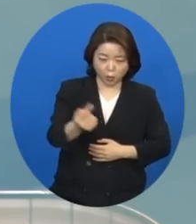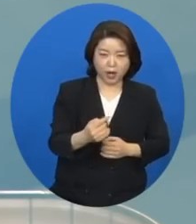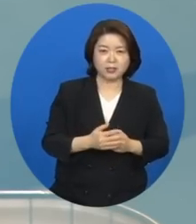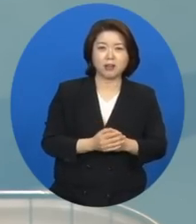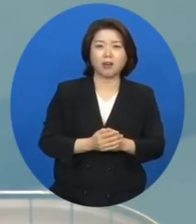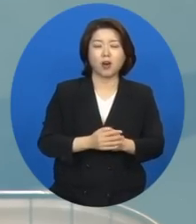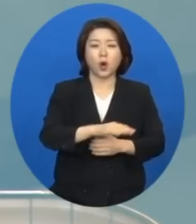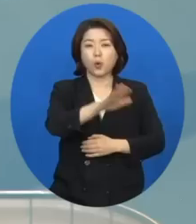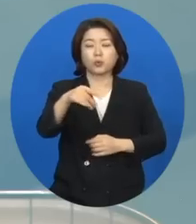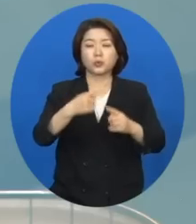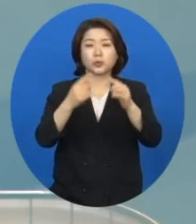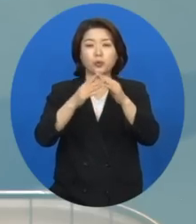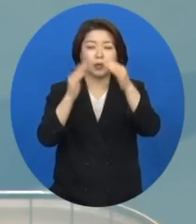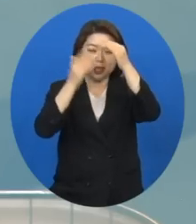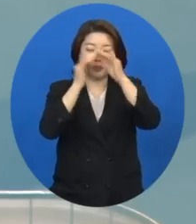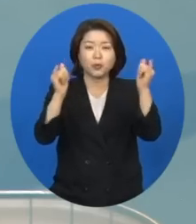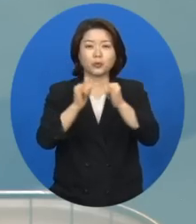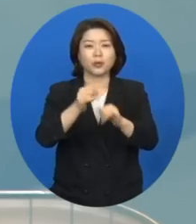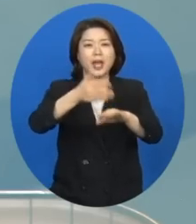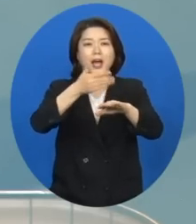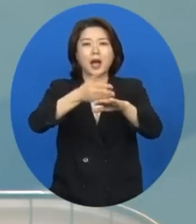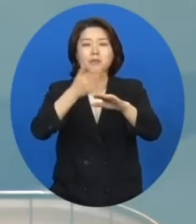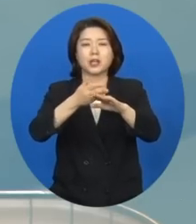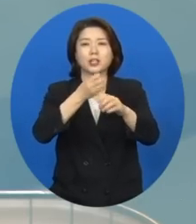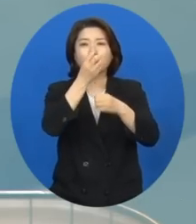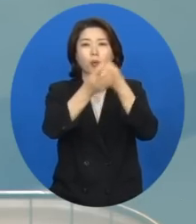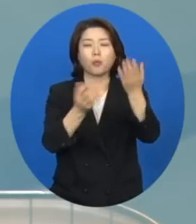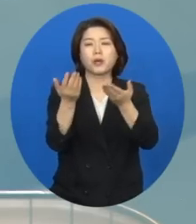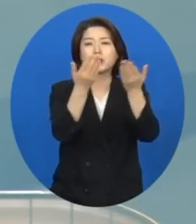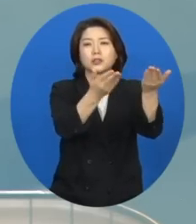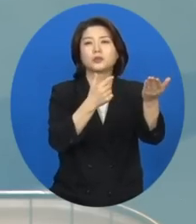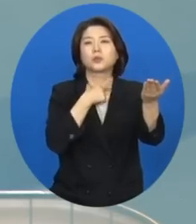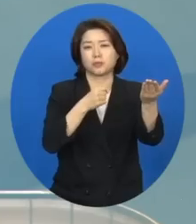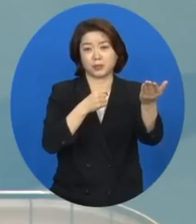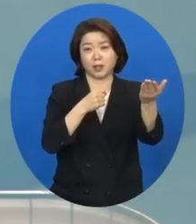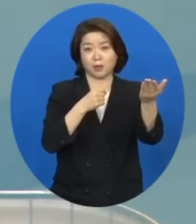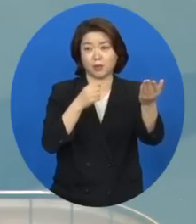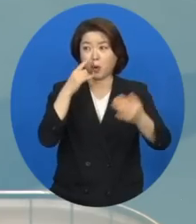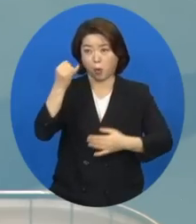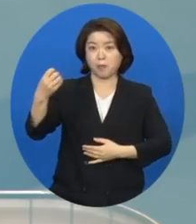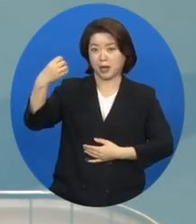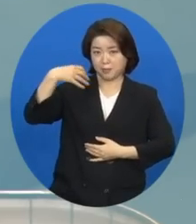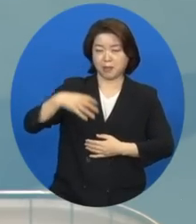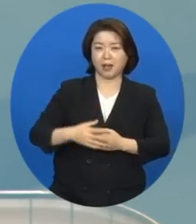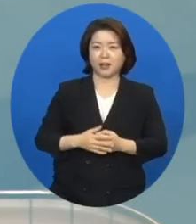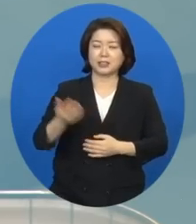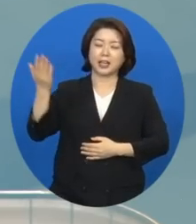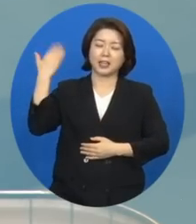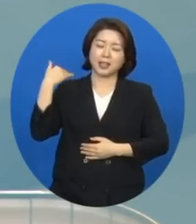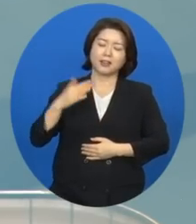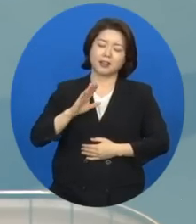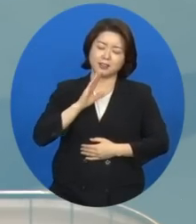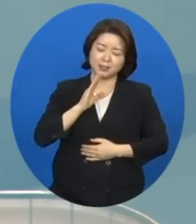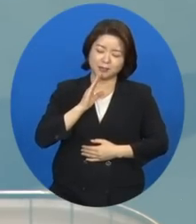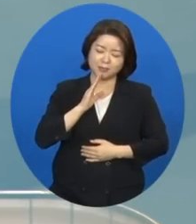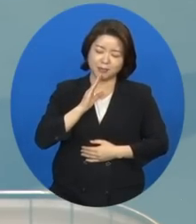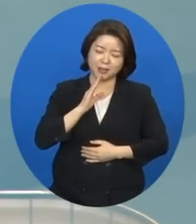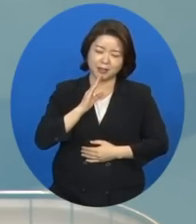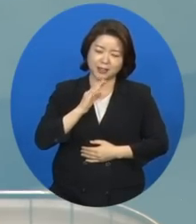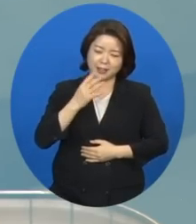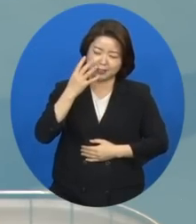것 같다고 교회에 그렇게 고백을 하세요. 제가 그런 사람이었습니다.